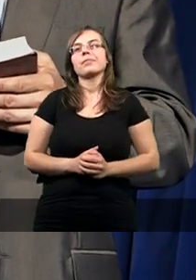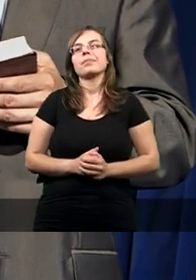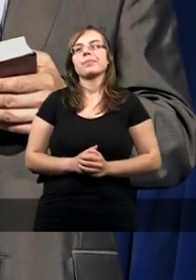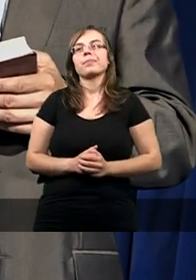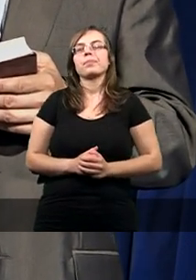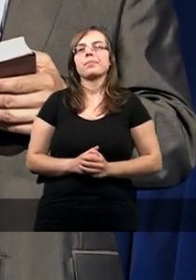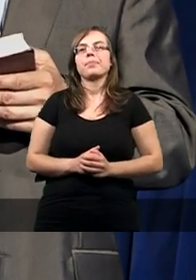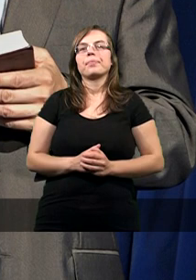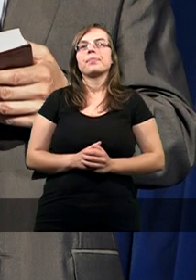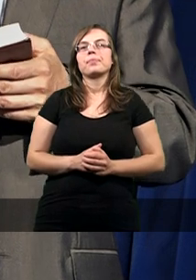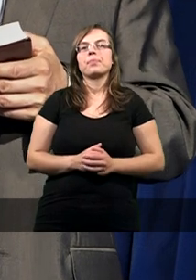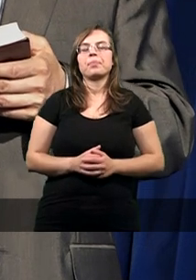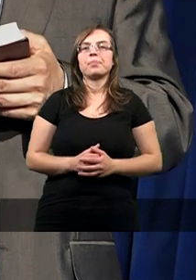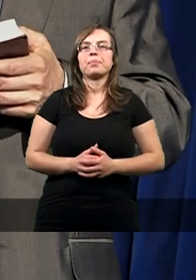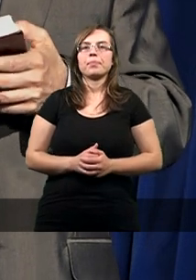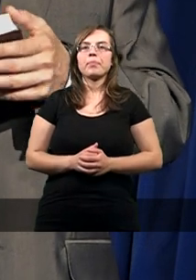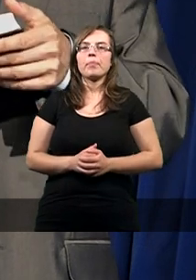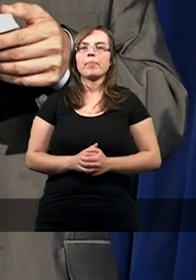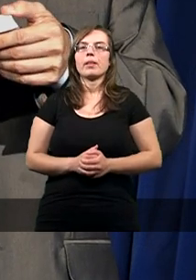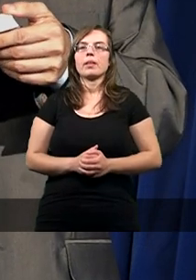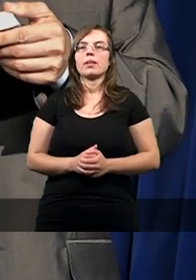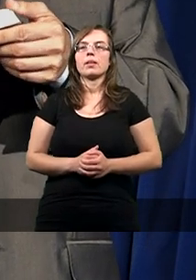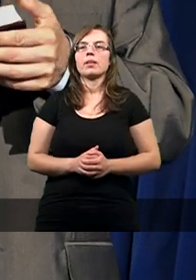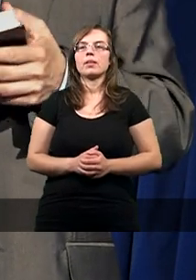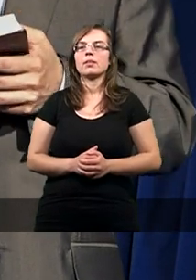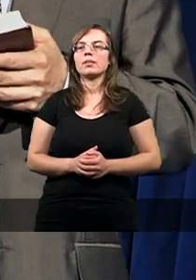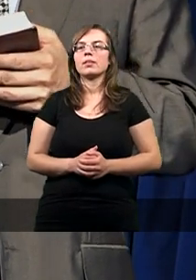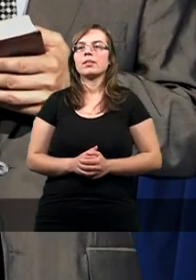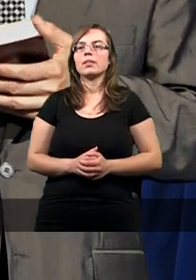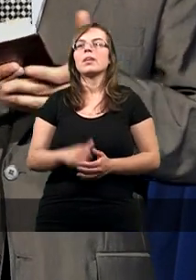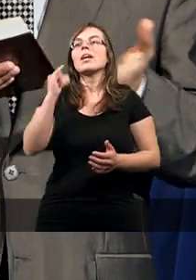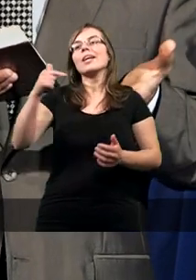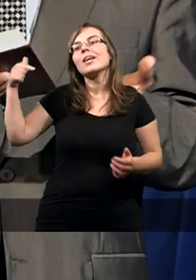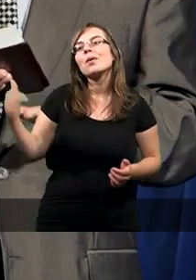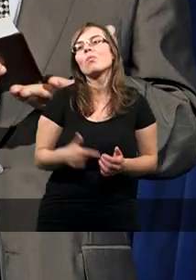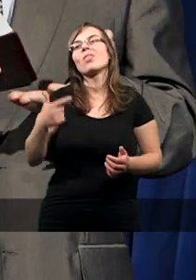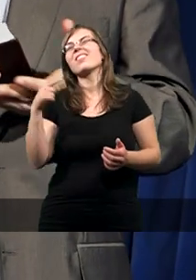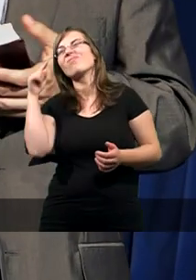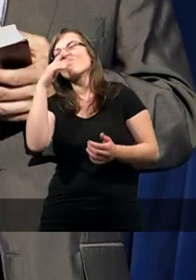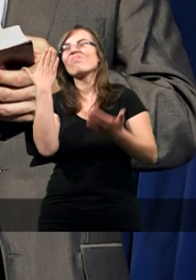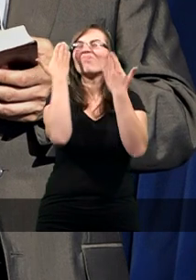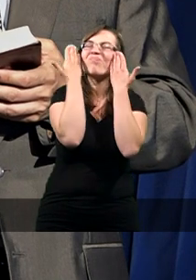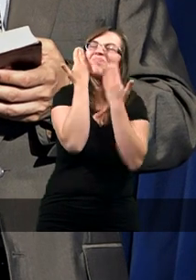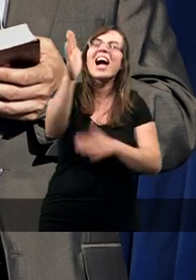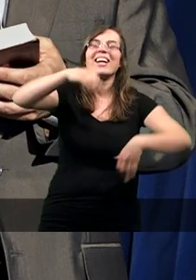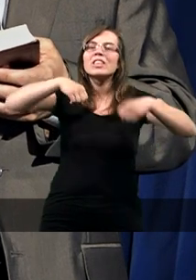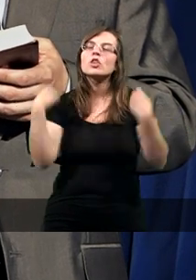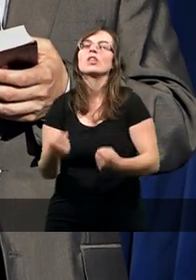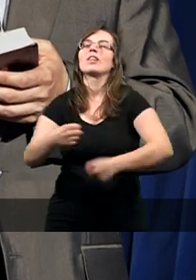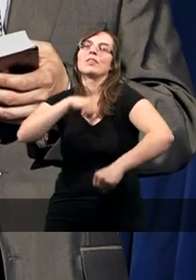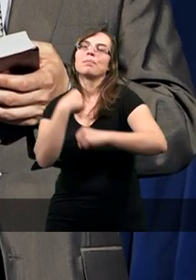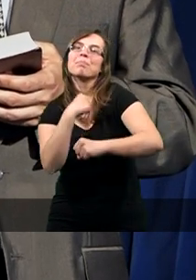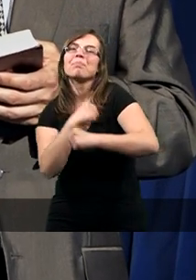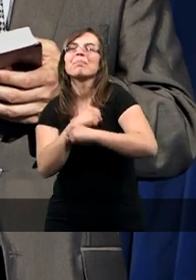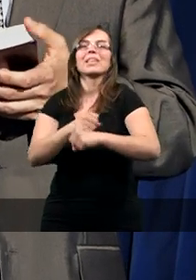Jesus, you know, please ask my sister to come in and help me. I musiała niestety bardzo ciężko pracować, żeby